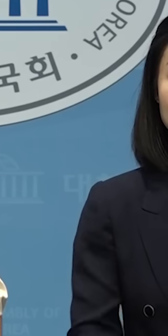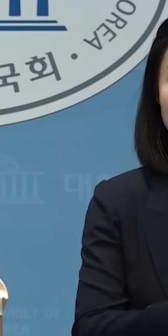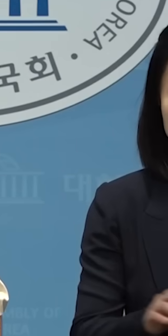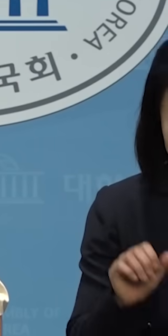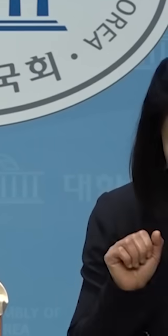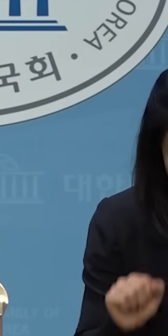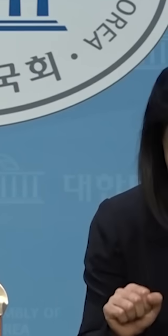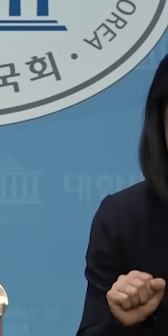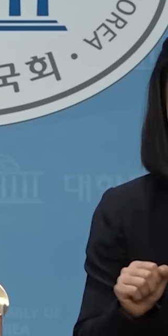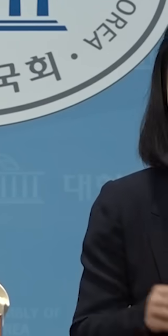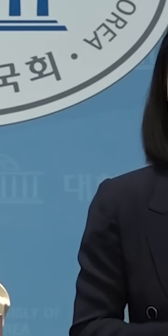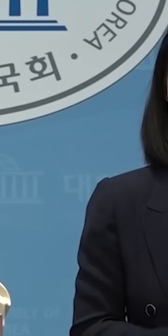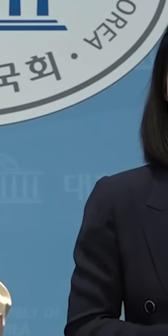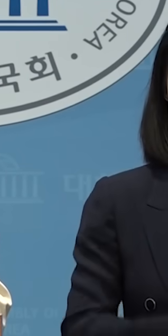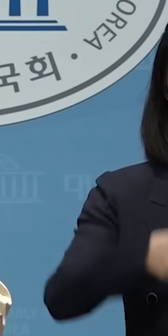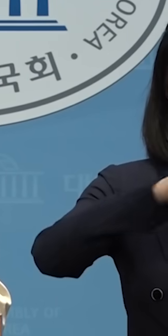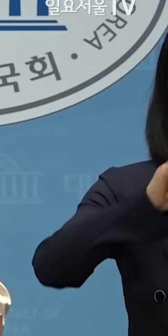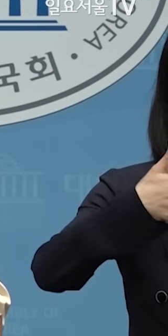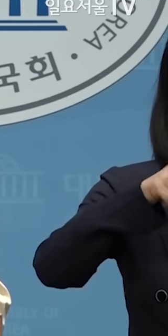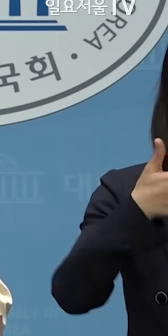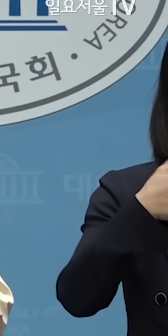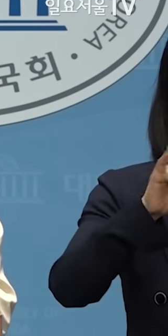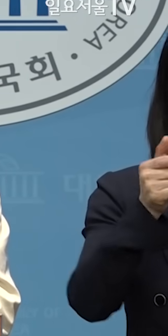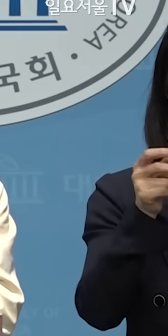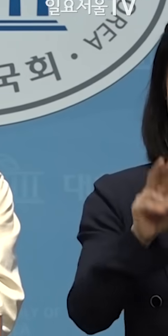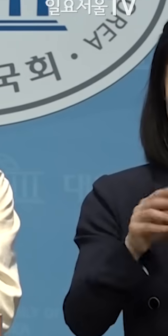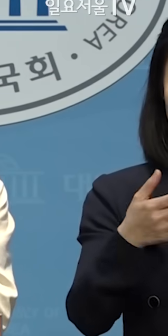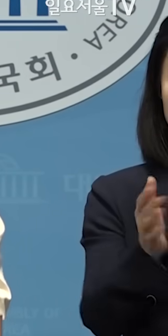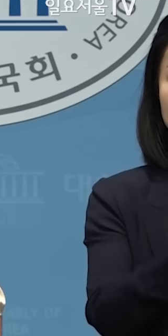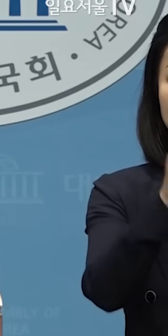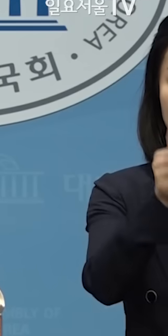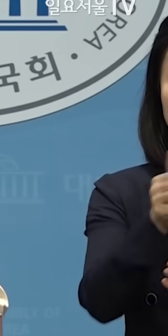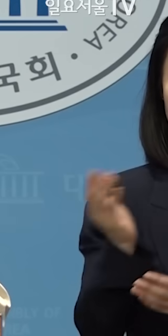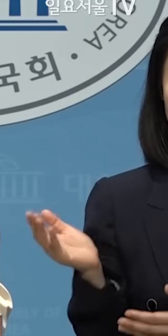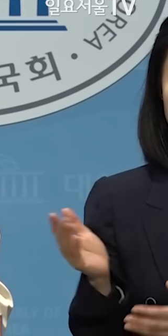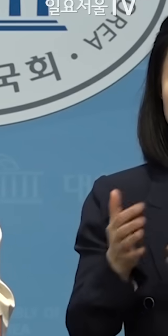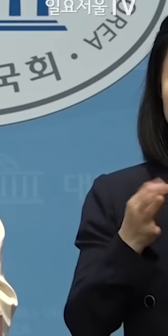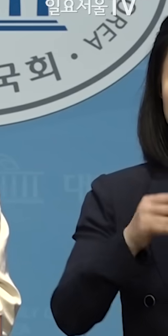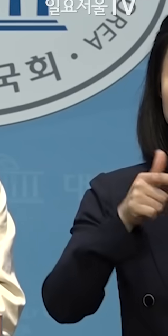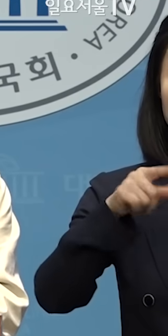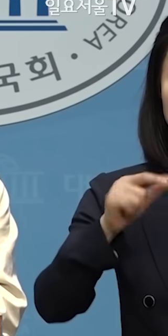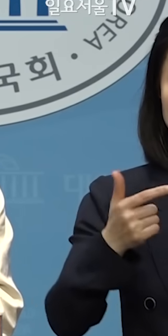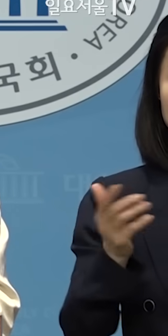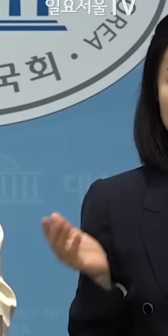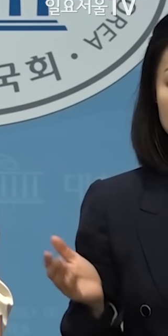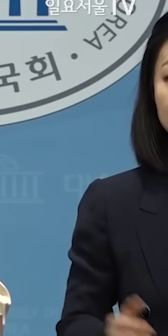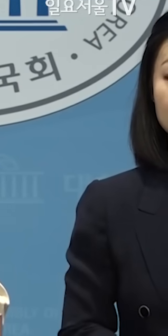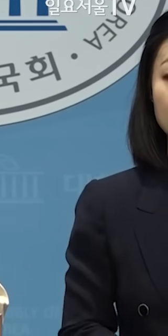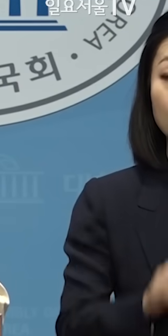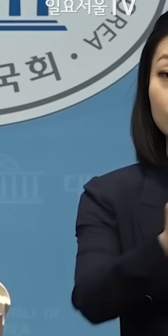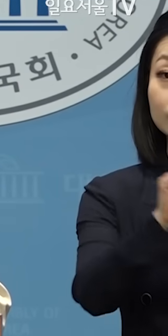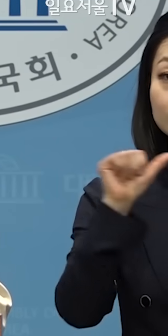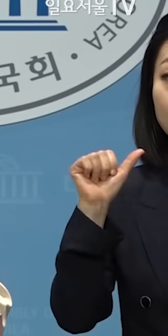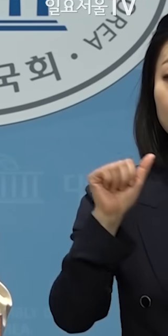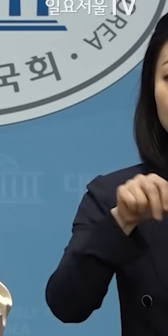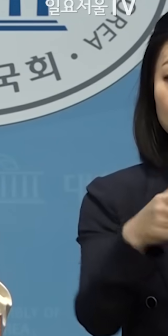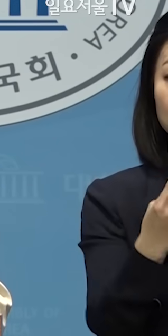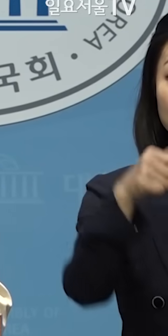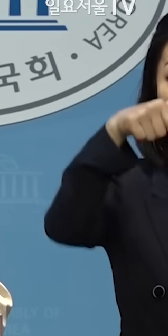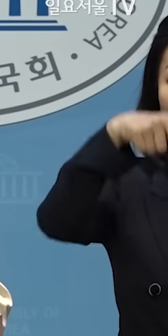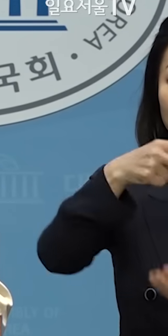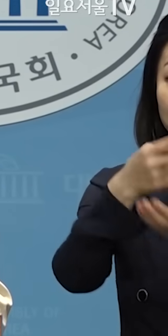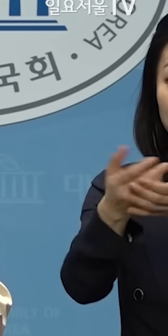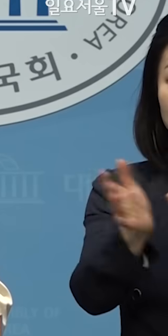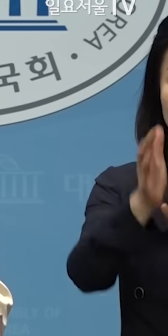안녕하십니까 신전대협 공동의장 김건 있니다 5년 전 대학생들은 조국 당시 법무부